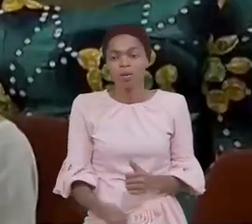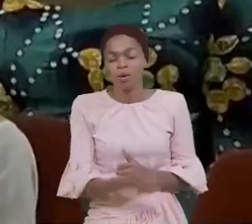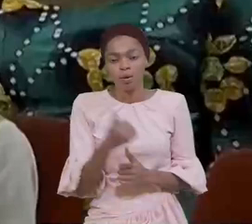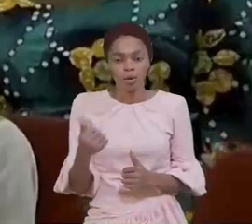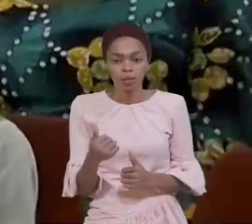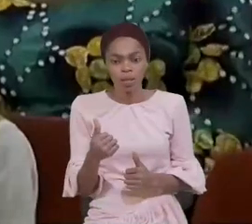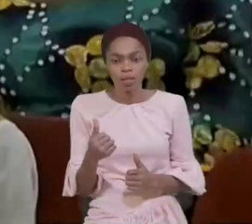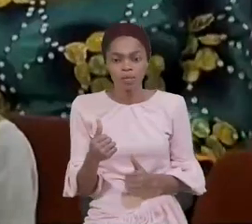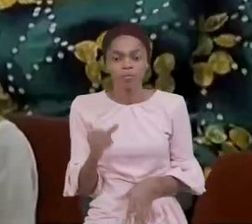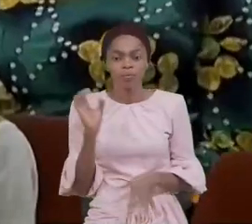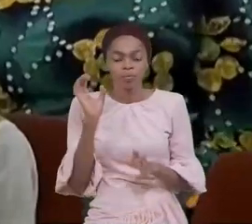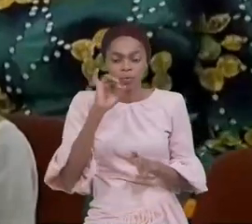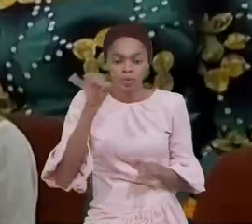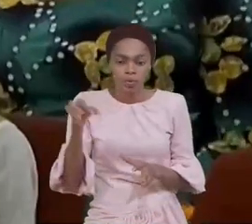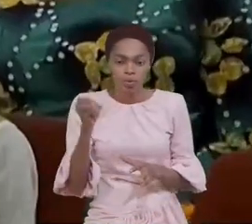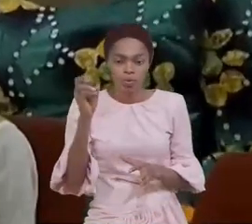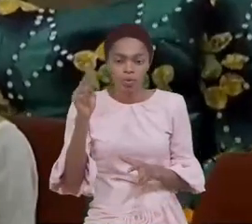chapitre 11,